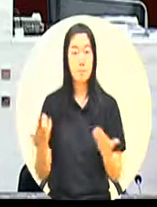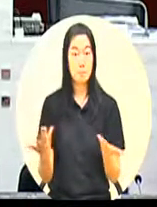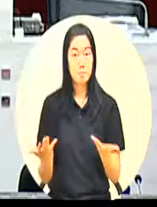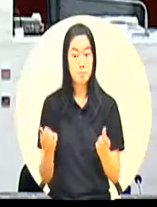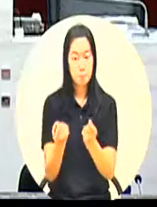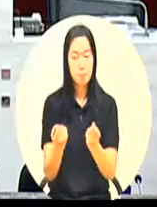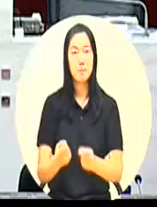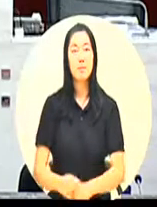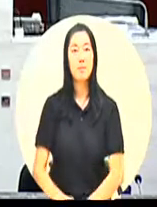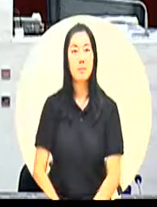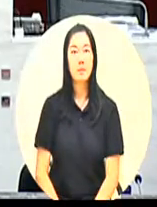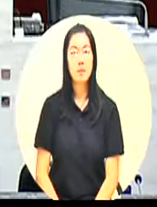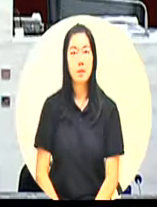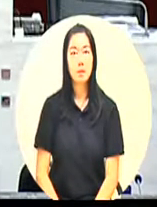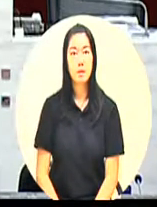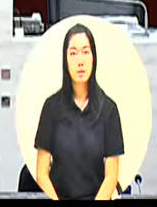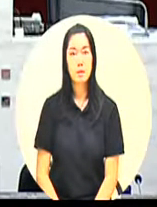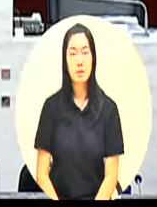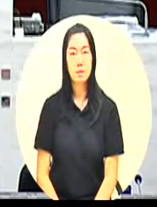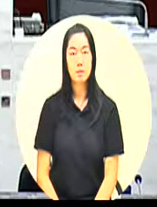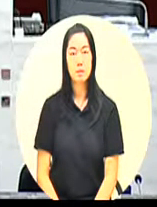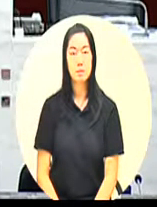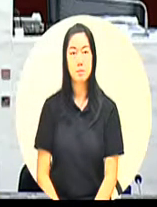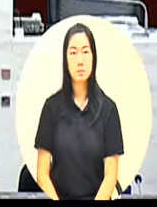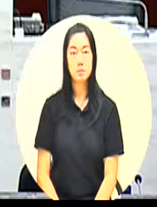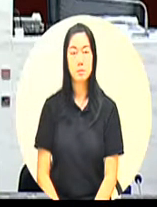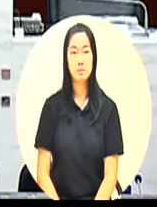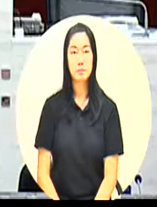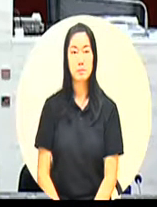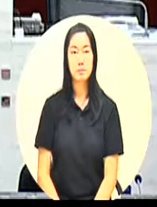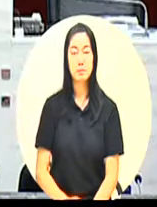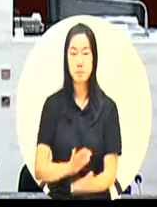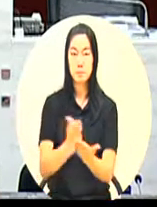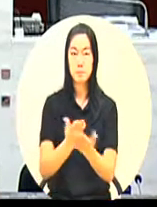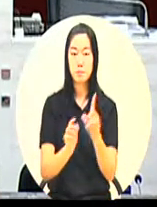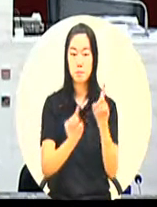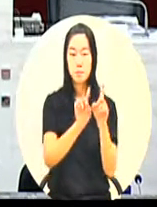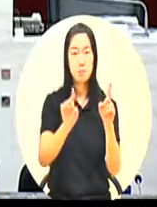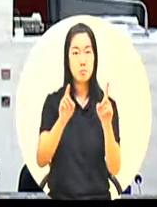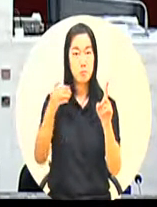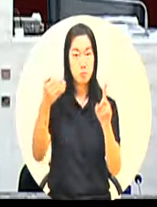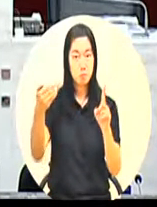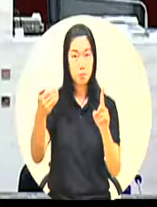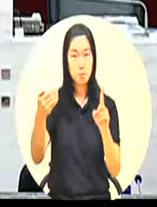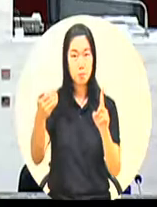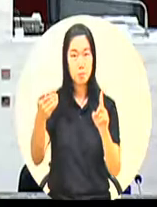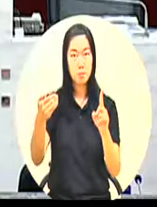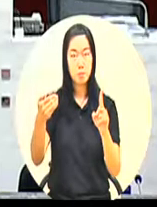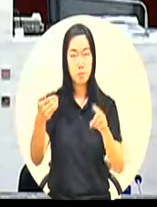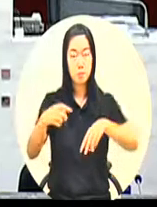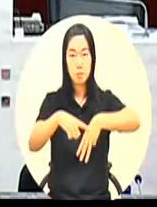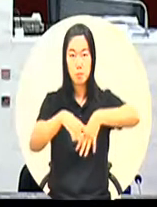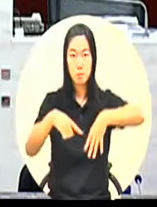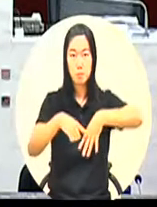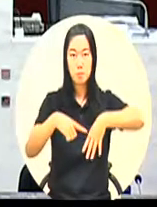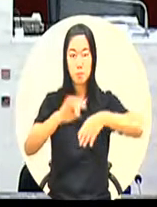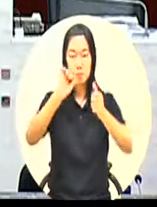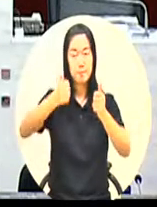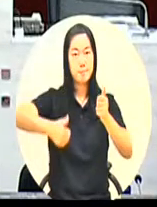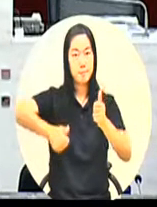长交易案。 请看19册议长交易